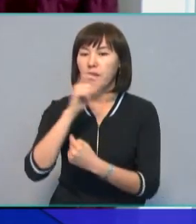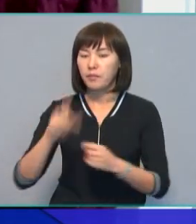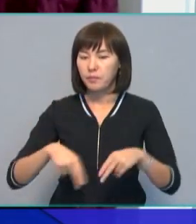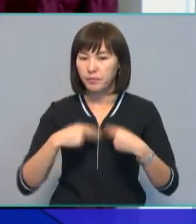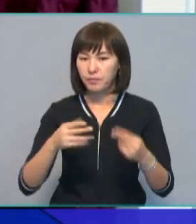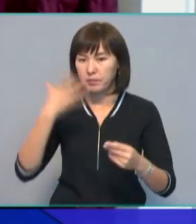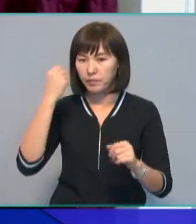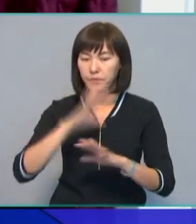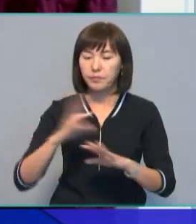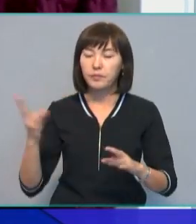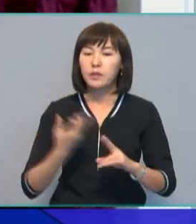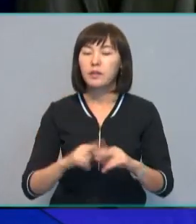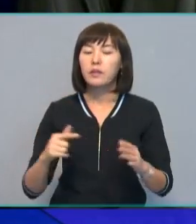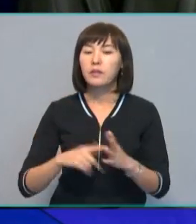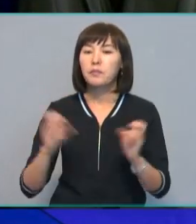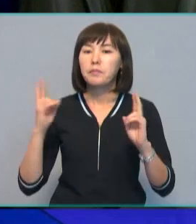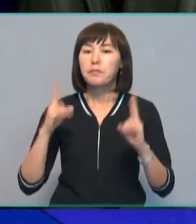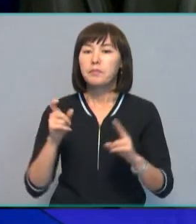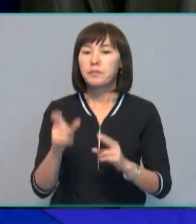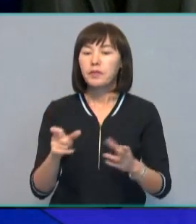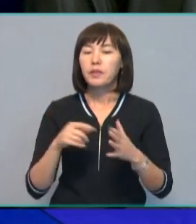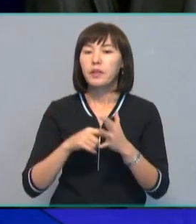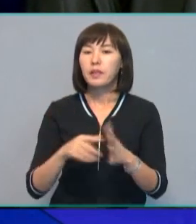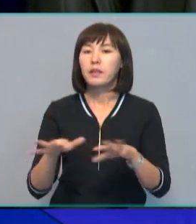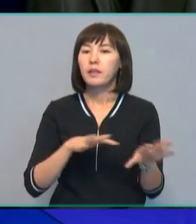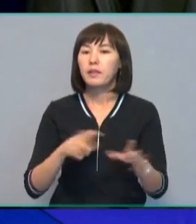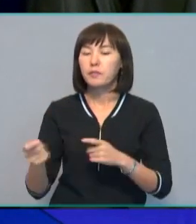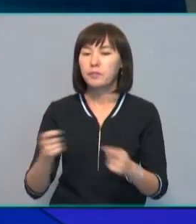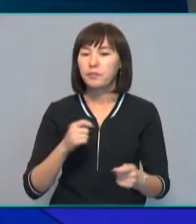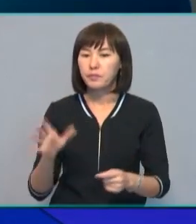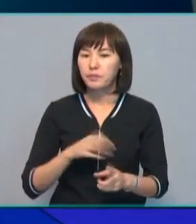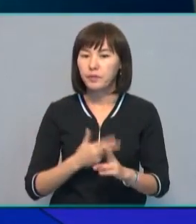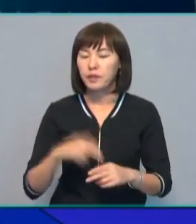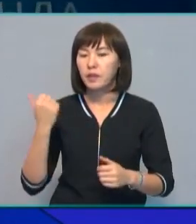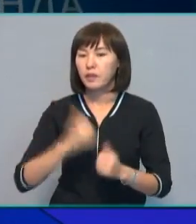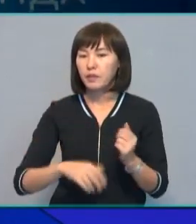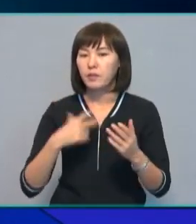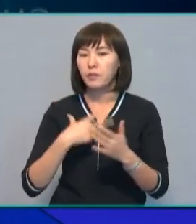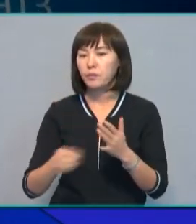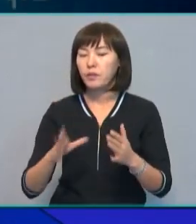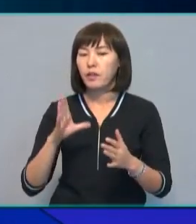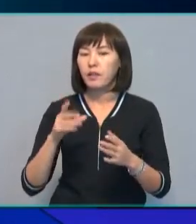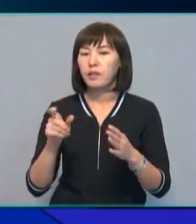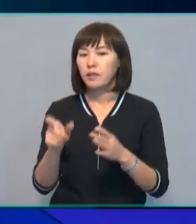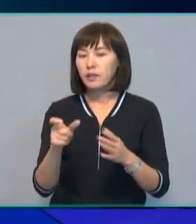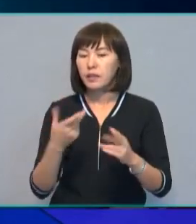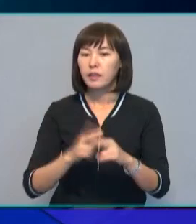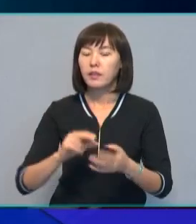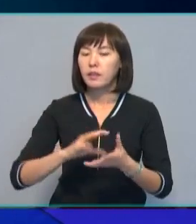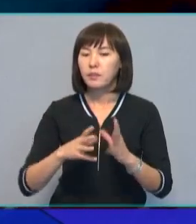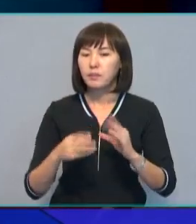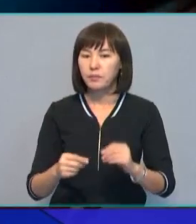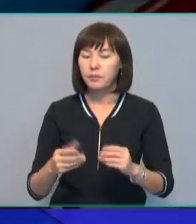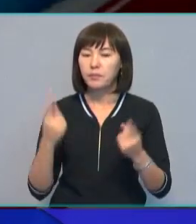берілетін ұмытпаған жөн. Осы мақсатта арнайы чекті талап ет акциясы да ұйымдастырылған. Онда әрбір зат сатып алған соң чекті талап етіп, сол чек